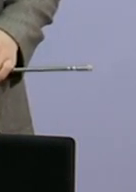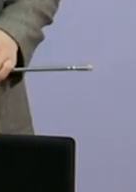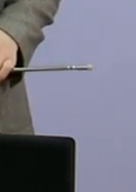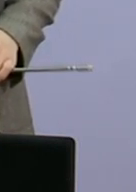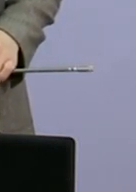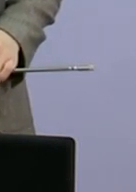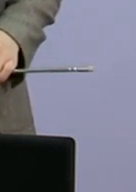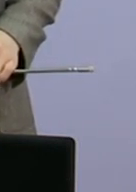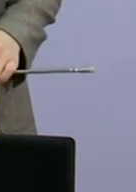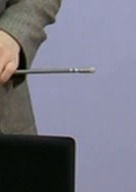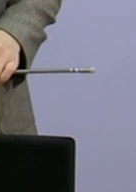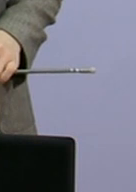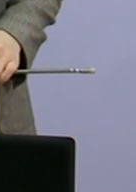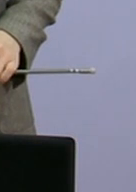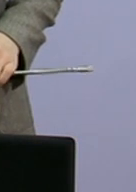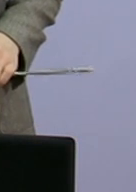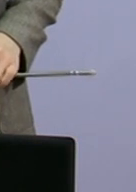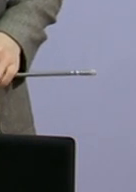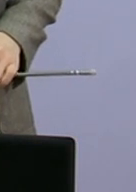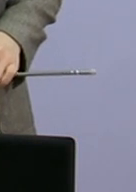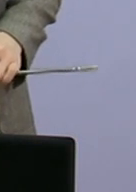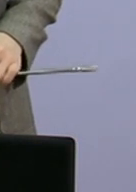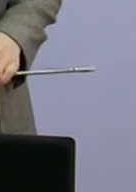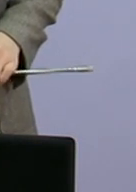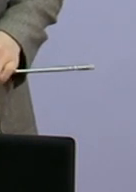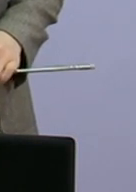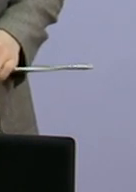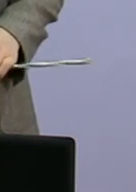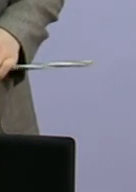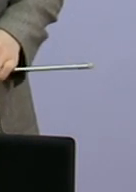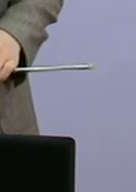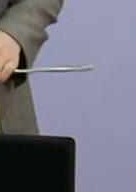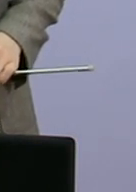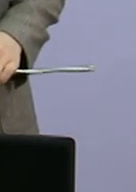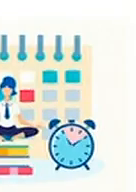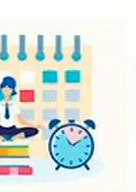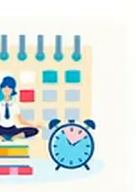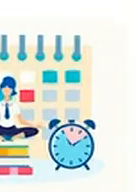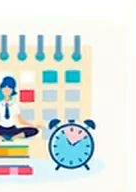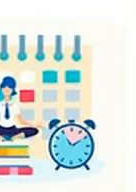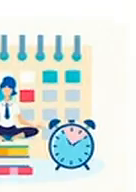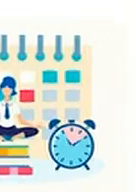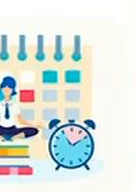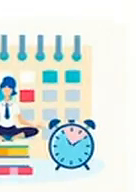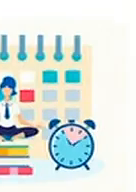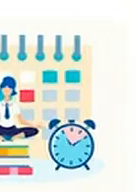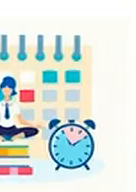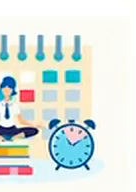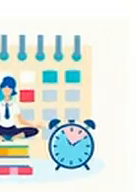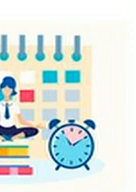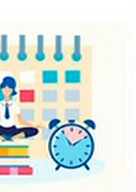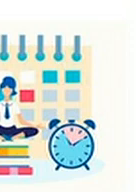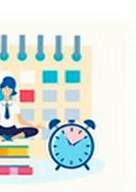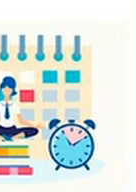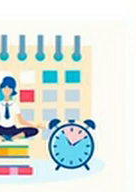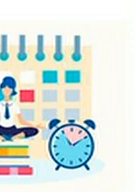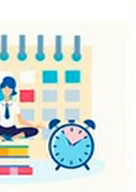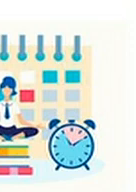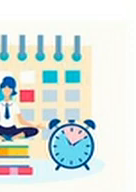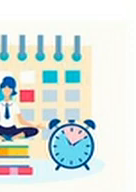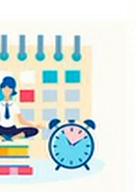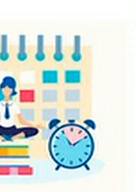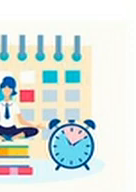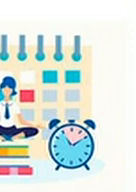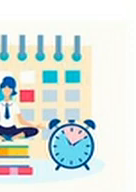Балалар, жалпы осы шақ есімдіктерден құралады, немесе зат есім және де етістіктің бастапқы